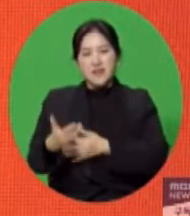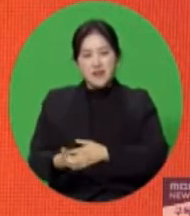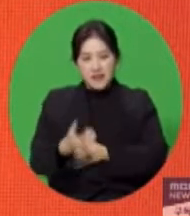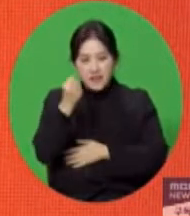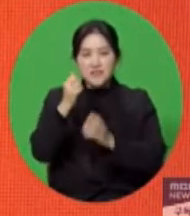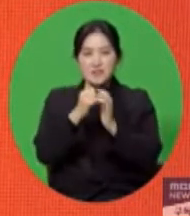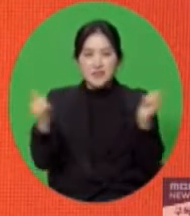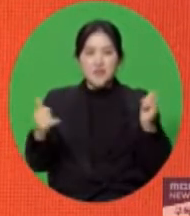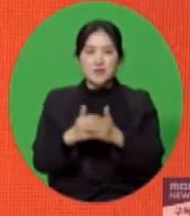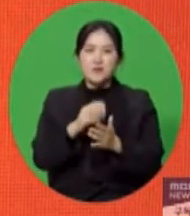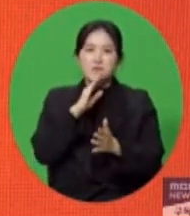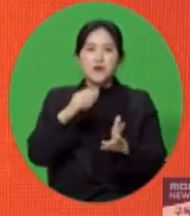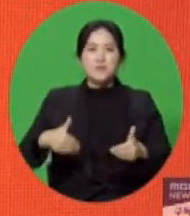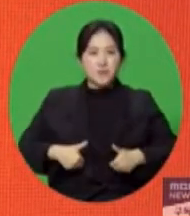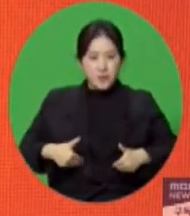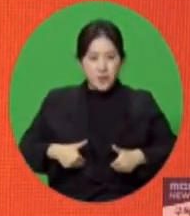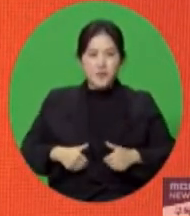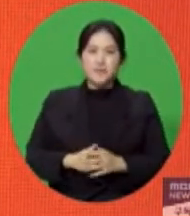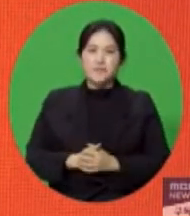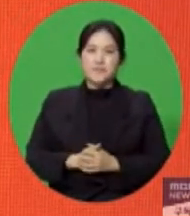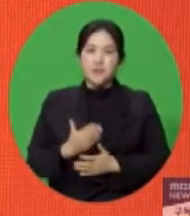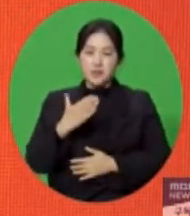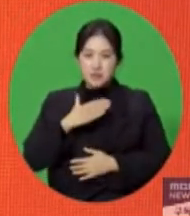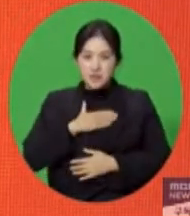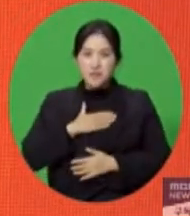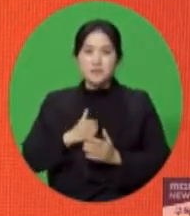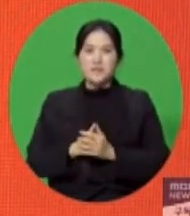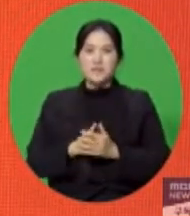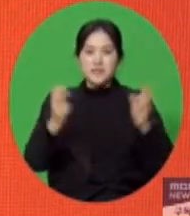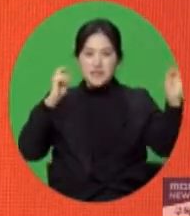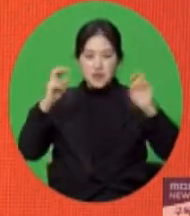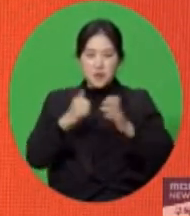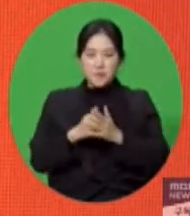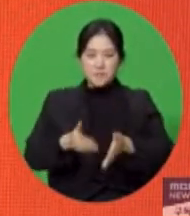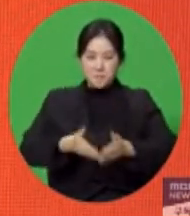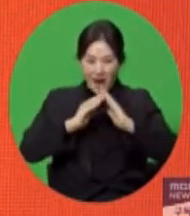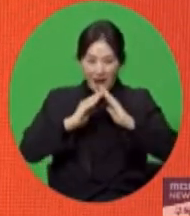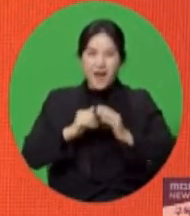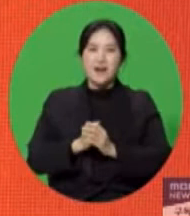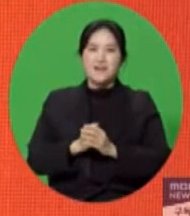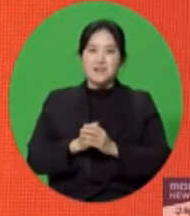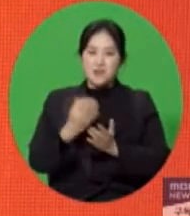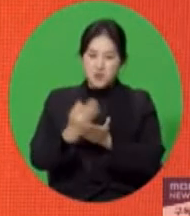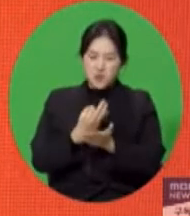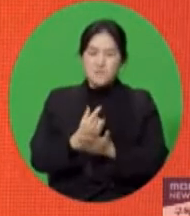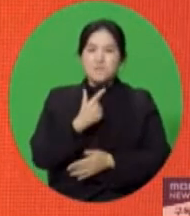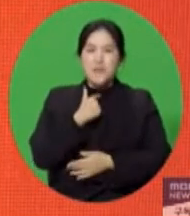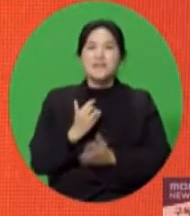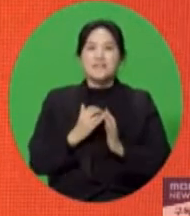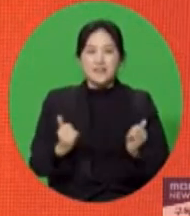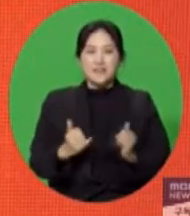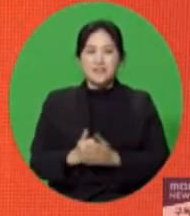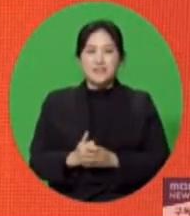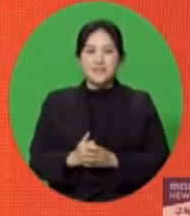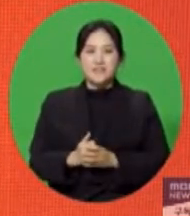사람들이 정말로 필요합니다. 저는 기업을 만들어보고 돈을 벌어본 사람입니다.